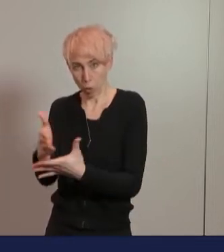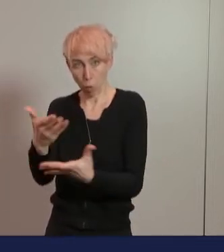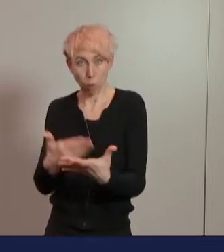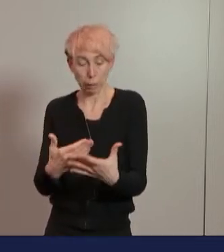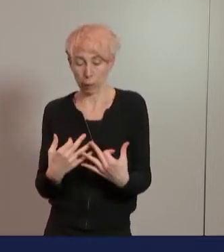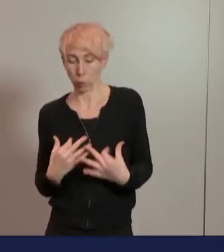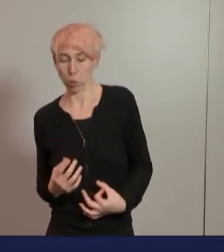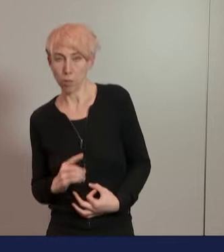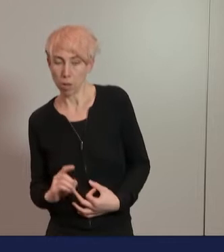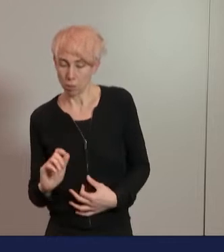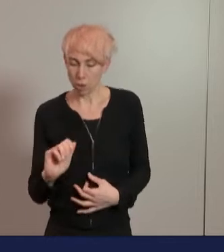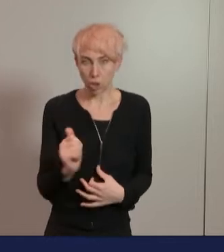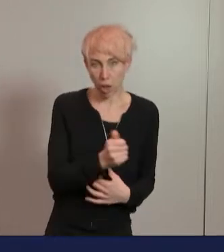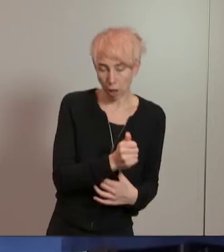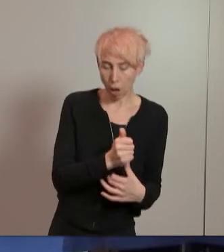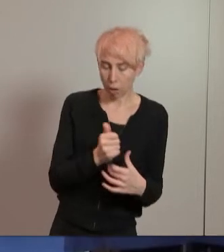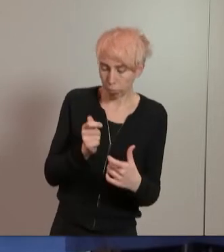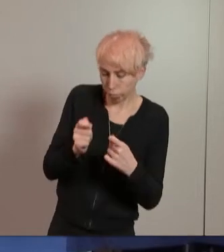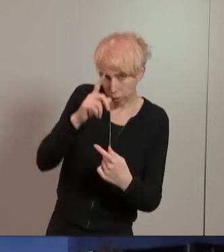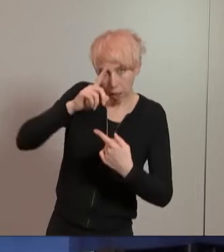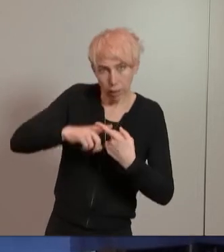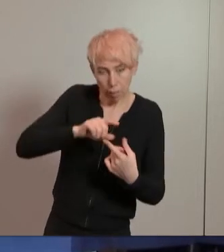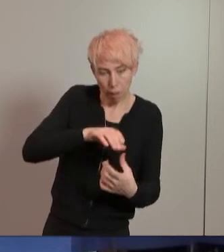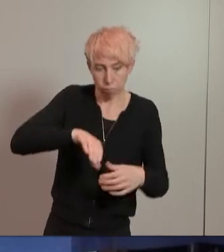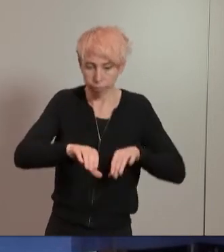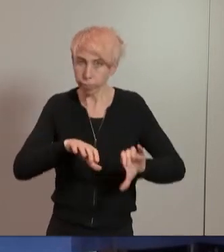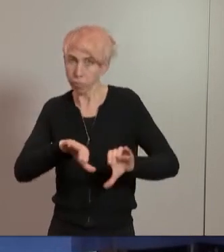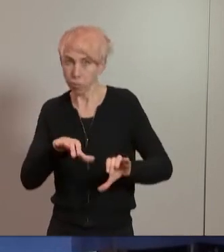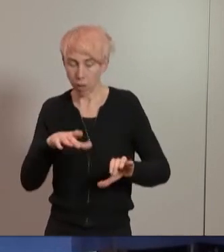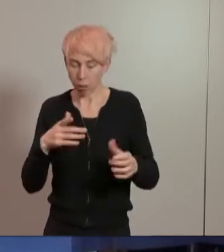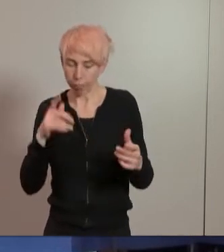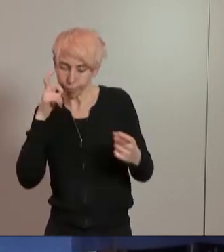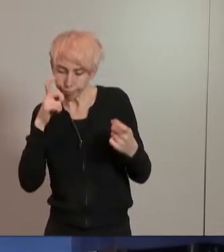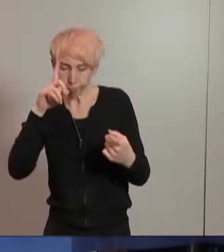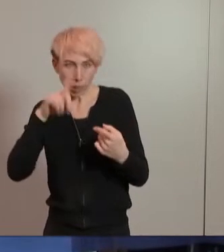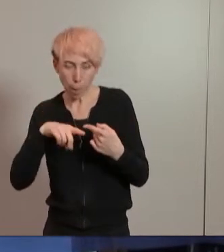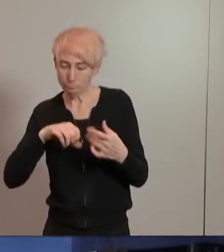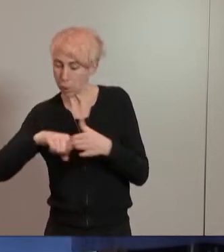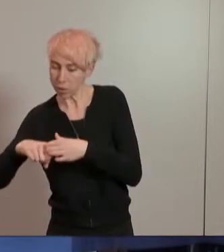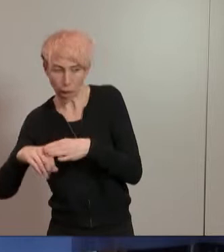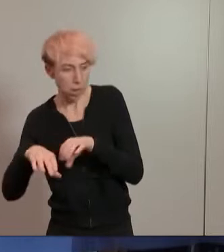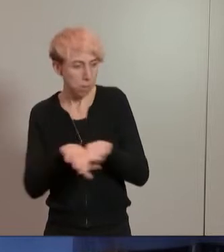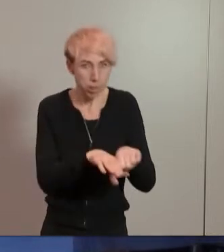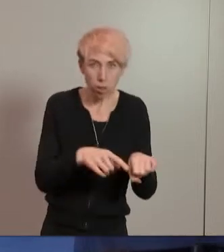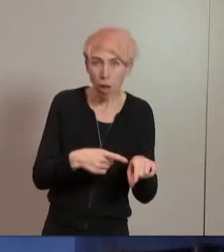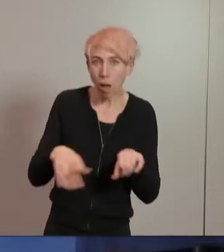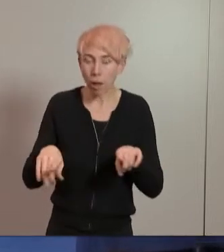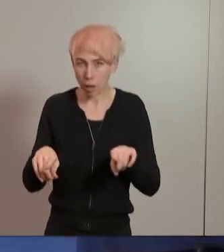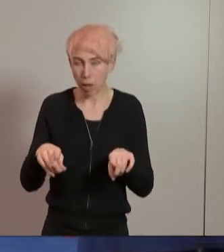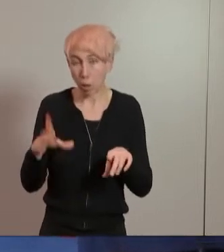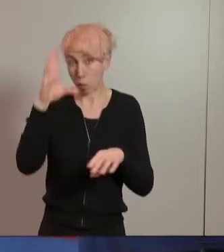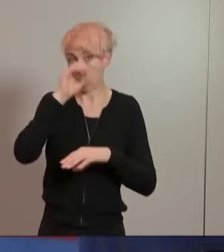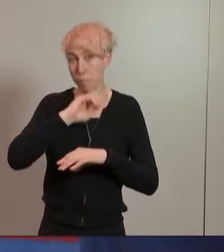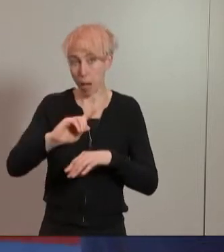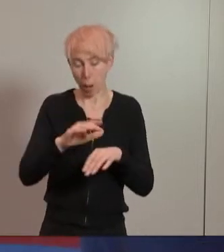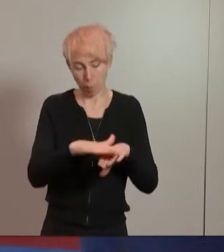nous aborde les investissements et que les échanges se focalisent sur telle ou telle priorité, je rappelle que derrière chaque politique publique, il